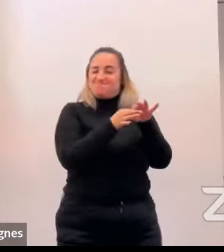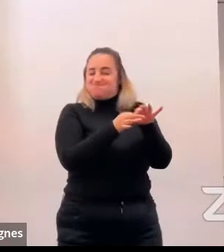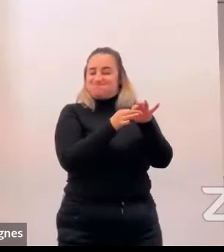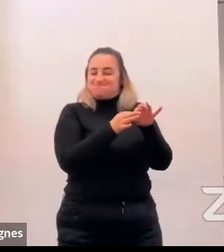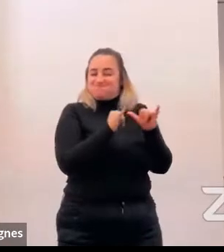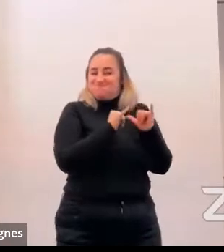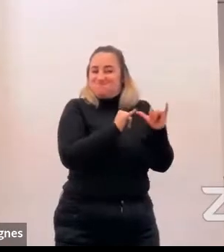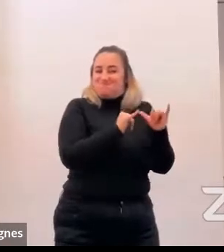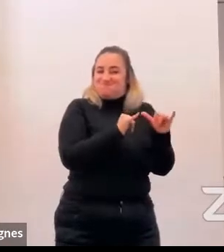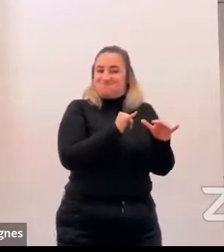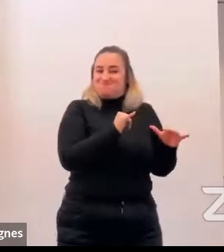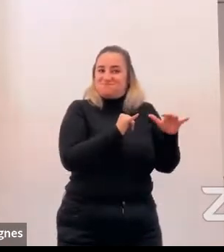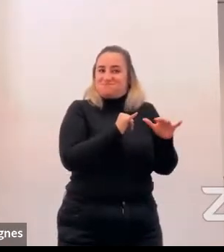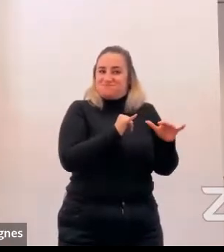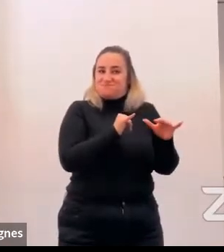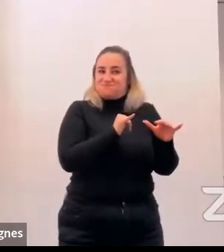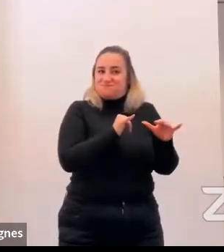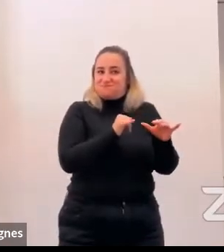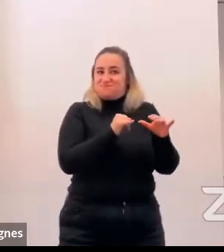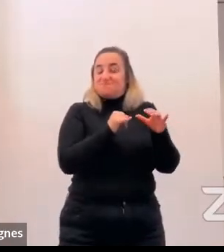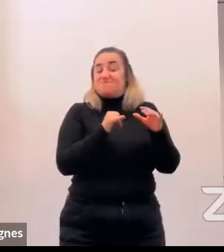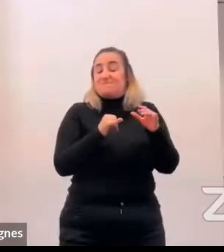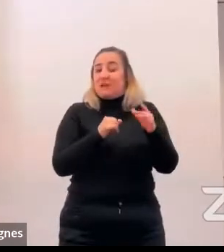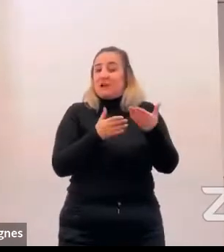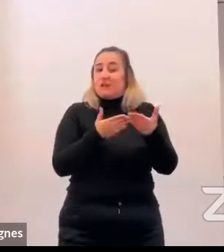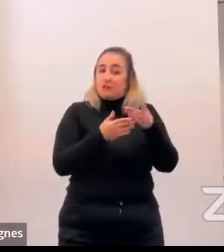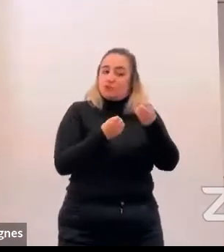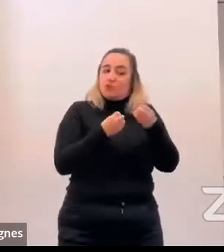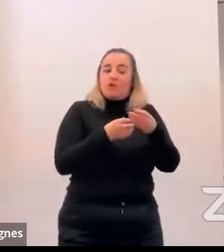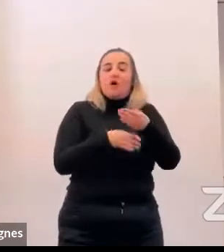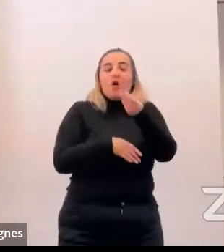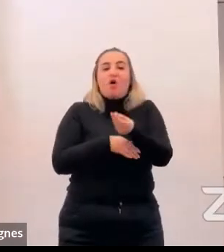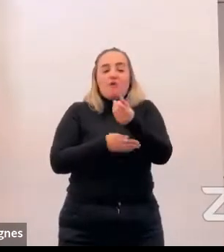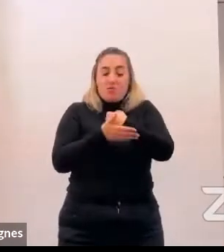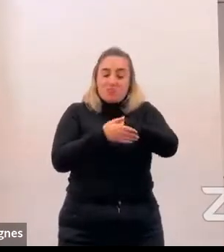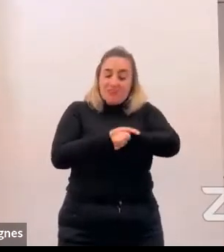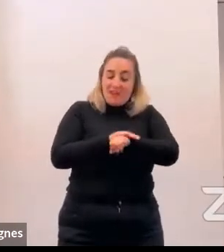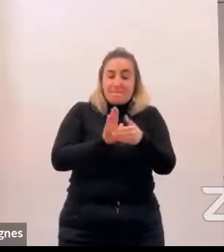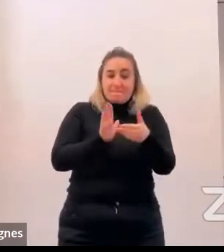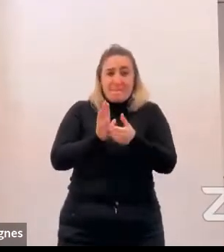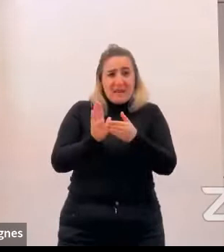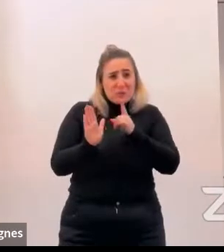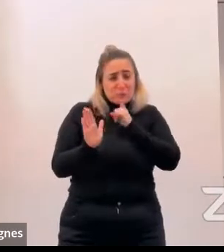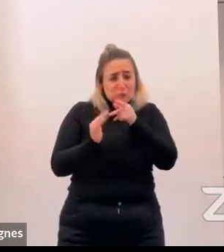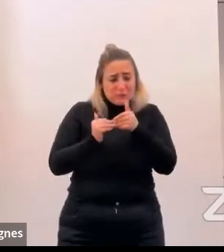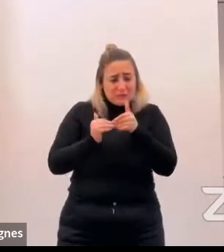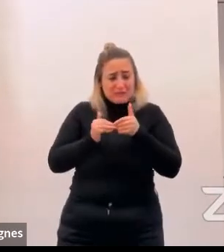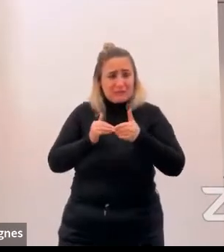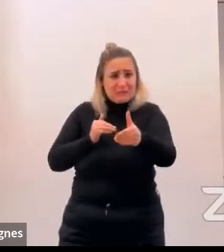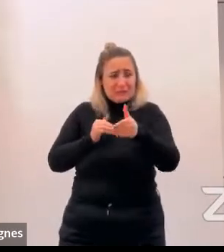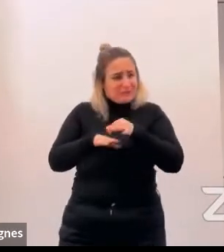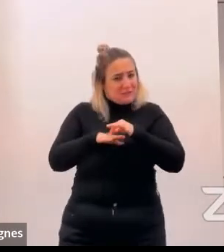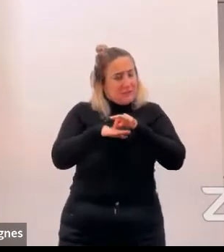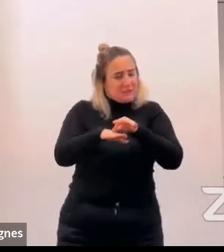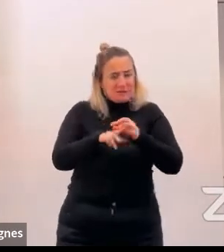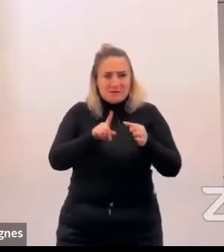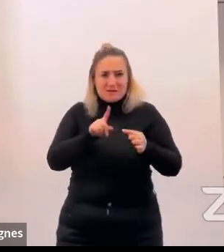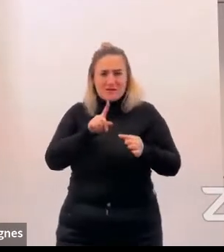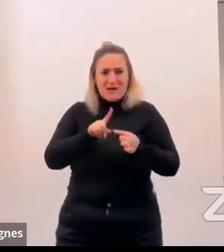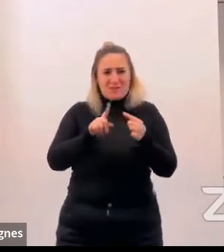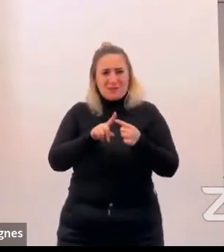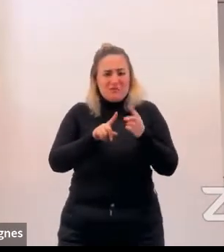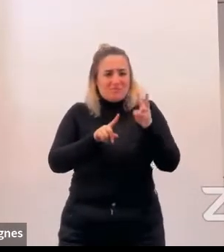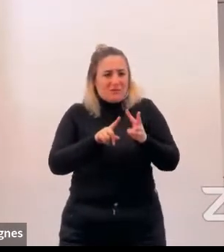situe notamment dans les 1000 premiers jours de l'enfant pour pouvoir l'accompagner, pour faire en sorte qu'on soit vraiment dans cette